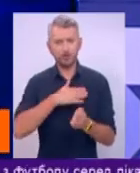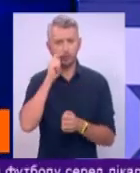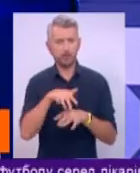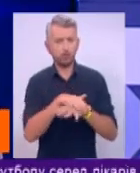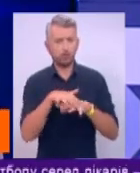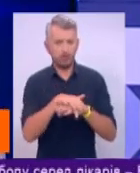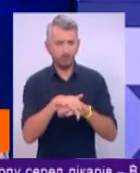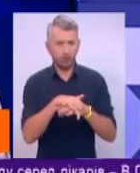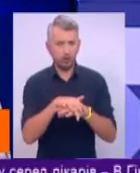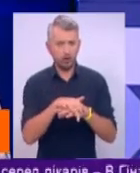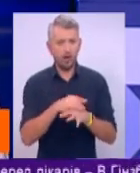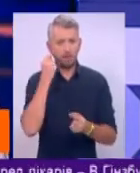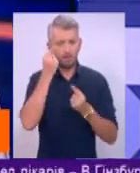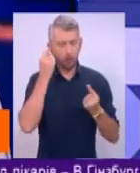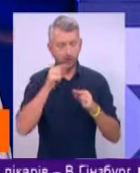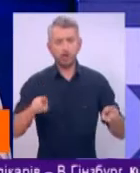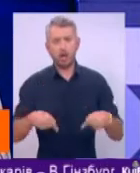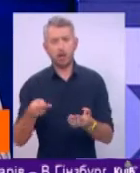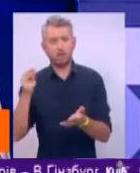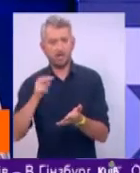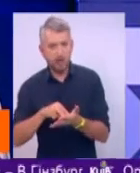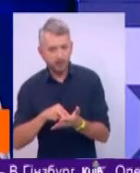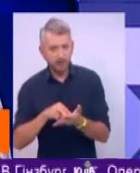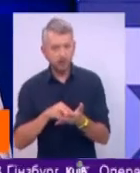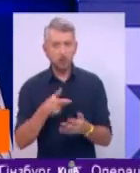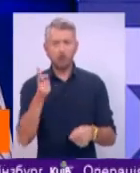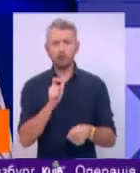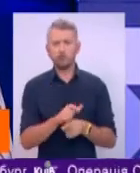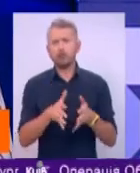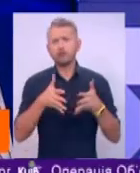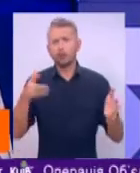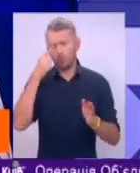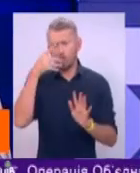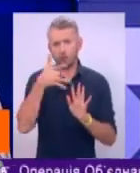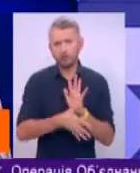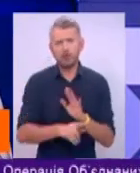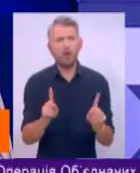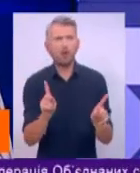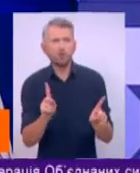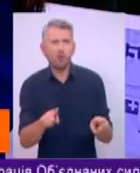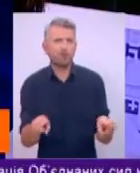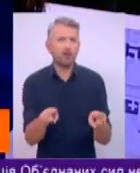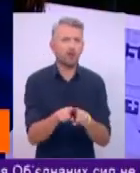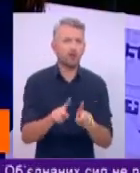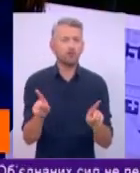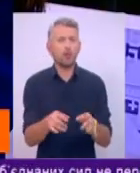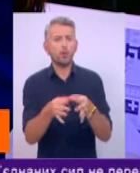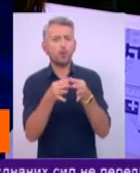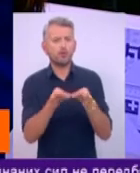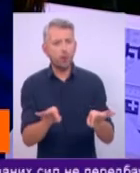суспільство. Да? Тобто психологічна реабілітація в дуже широкому розумінні – це щось таке, що